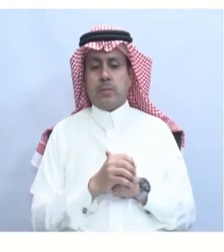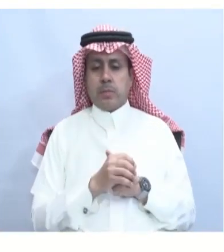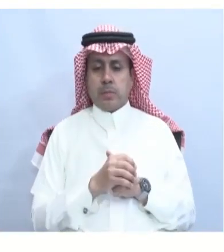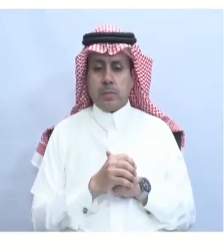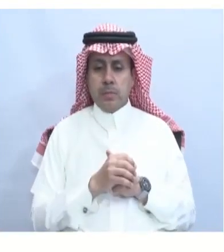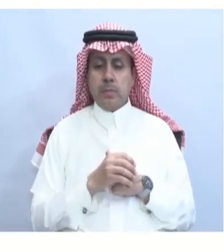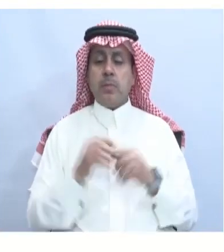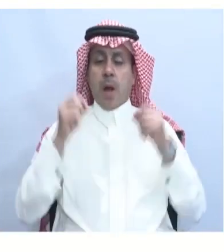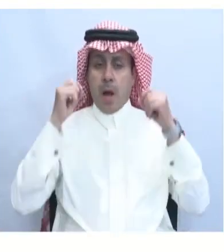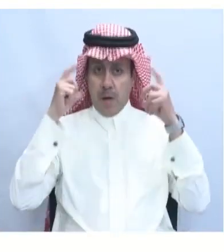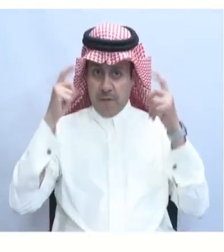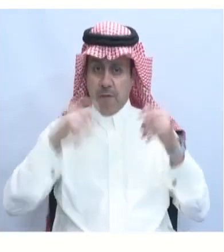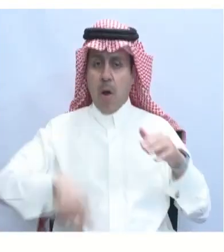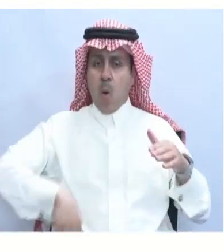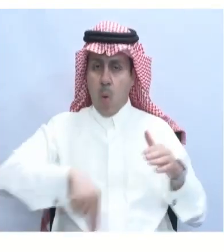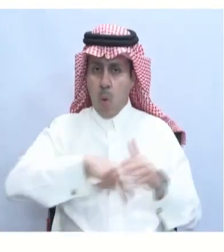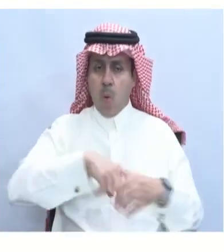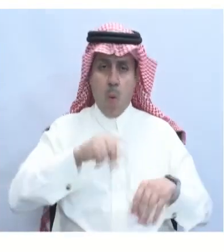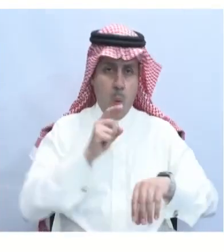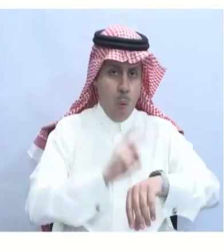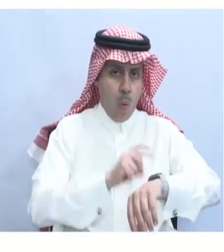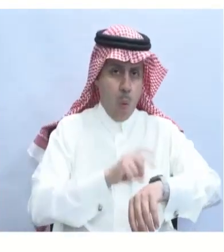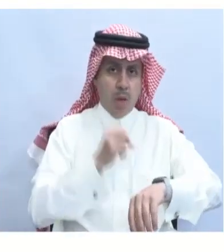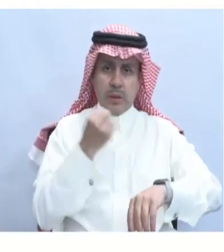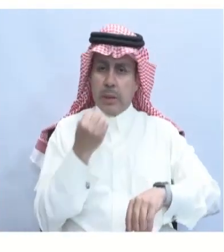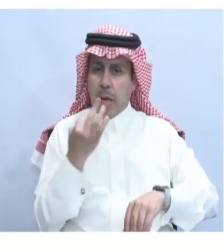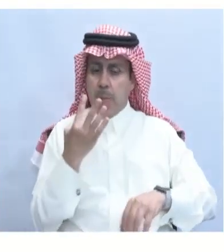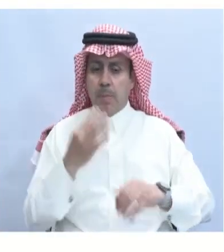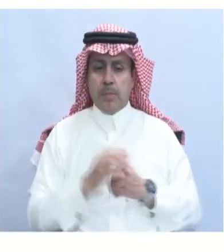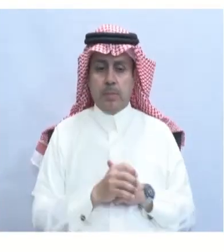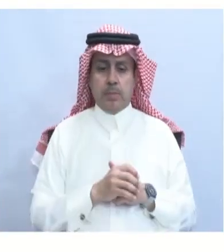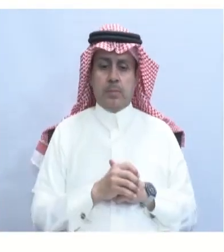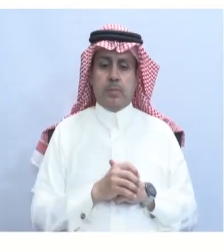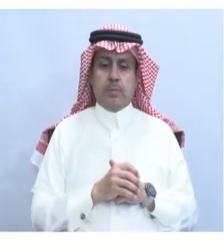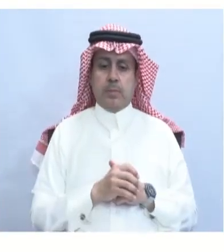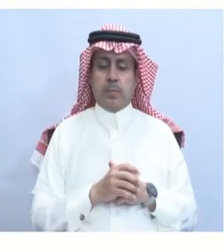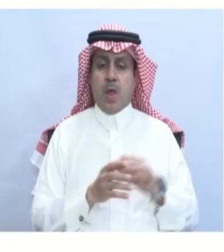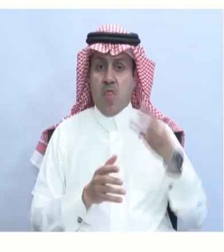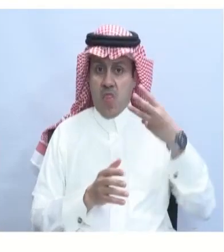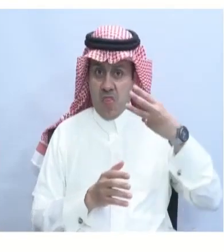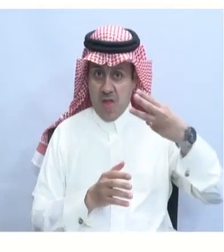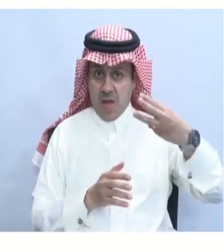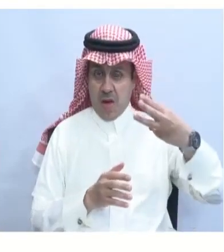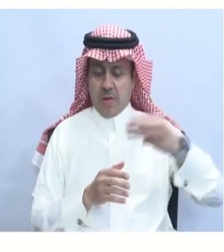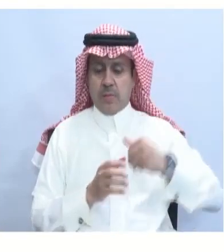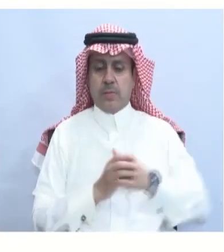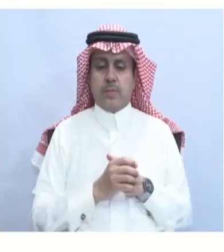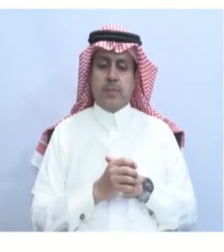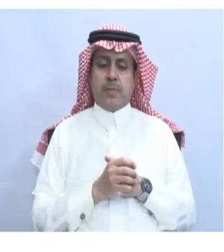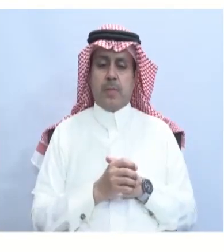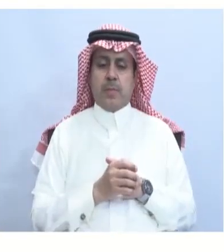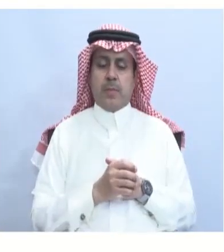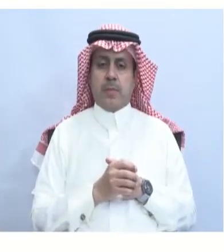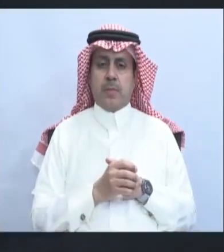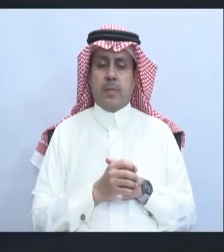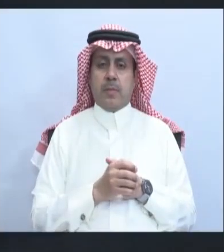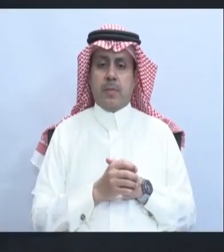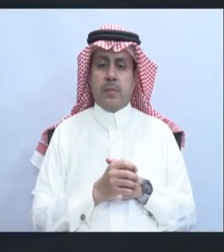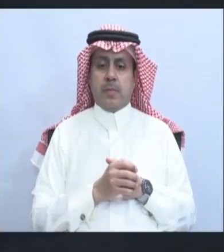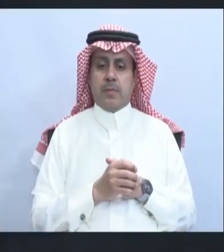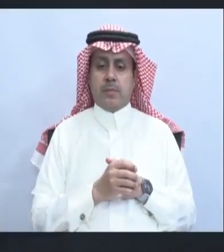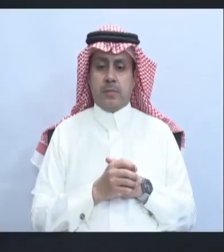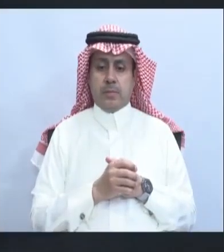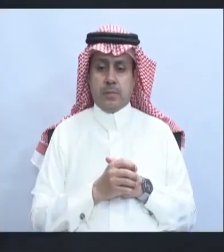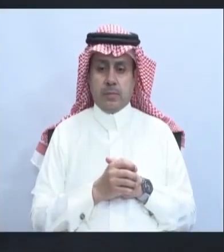الدرس وقد عرف المده لهذه العده ثم ناتي واياكم ايها الطلاب والطالبات ايضا الى هدف